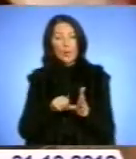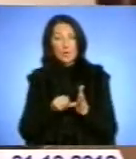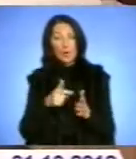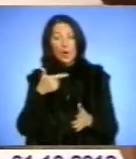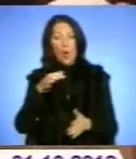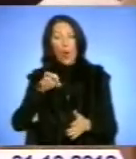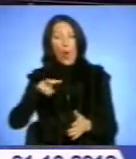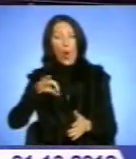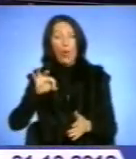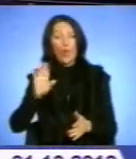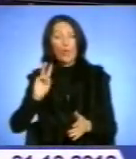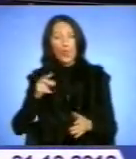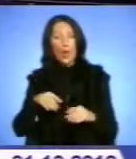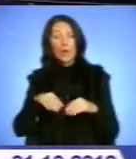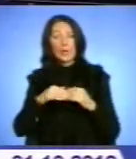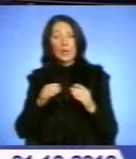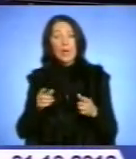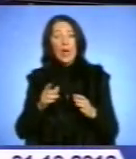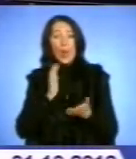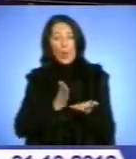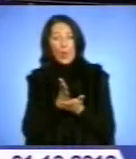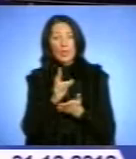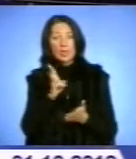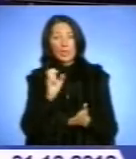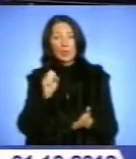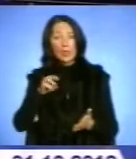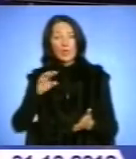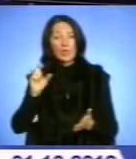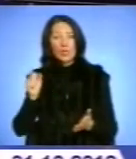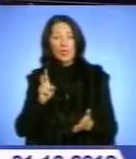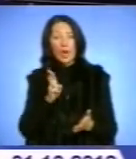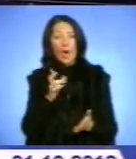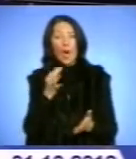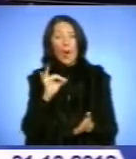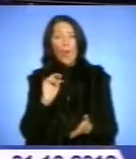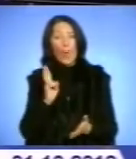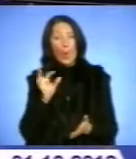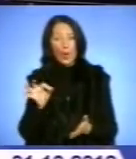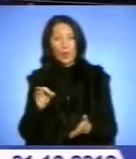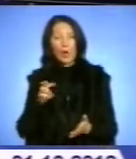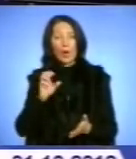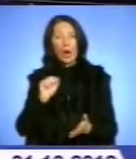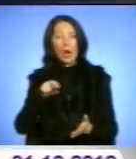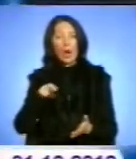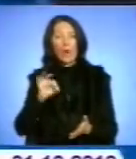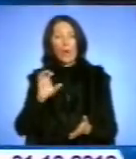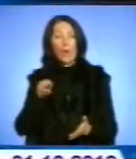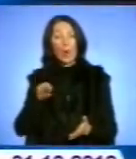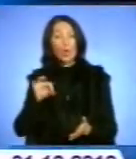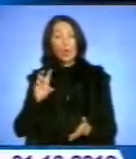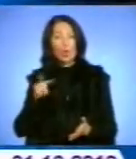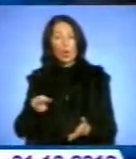Головко, від політичної партії Всеукраїнське об'єднання «Батьківщина» Володимир Бойко, Михайло Апостол та Іван Стойко.